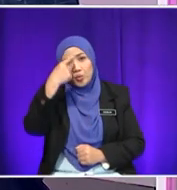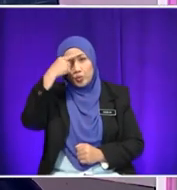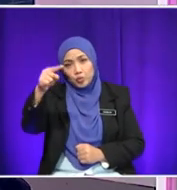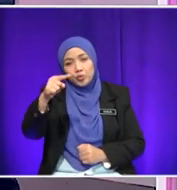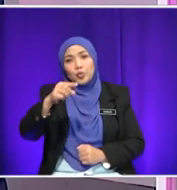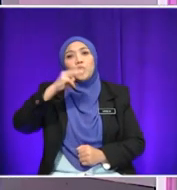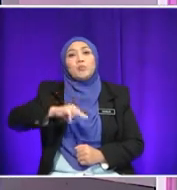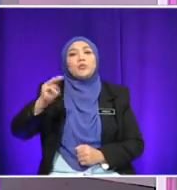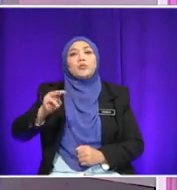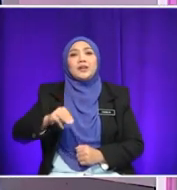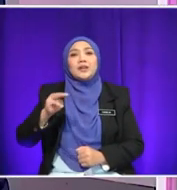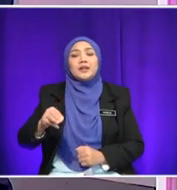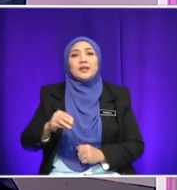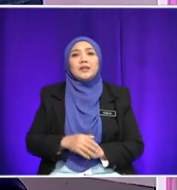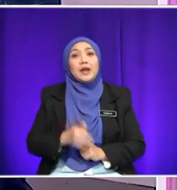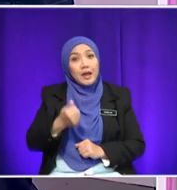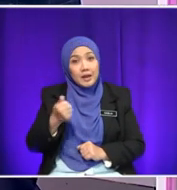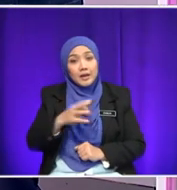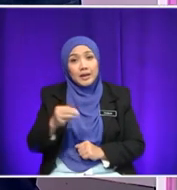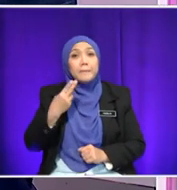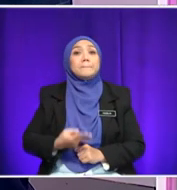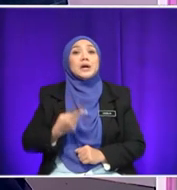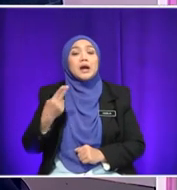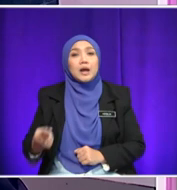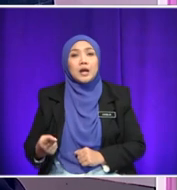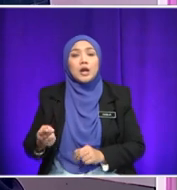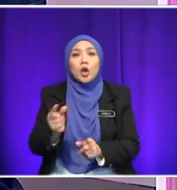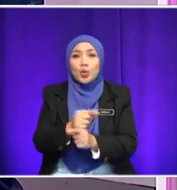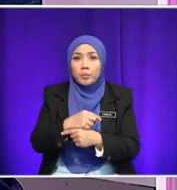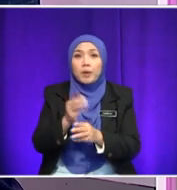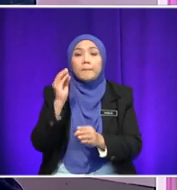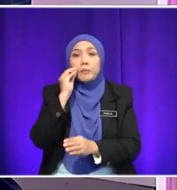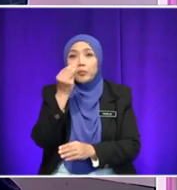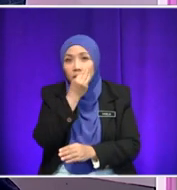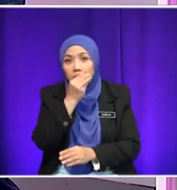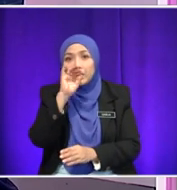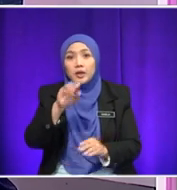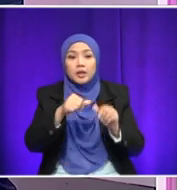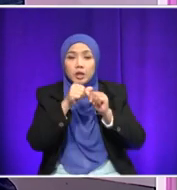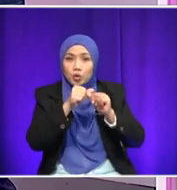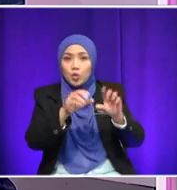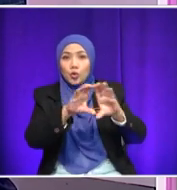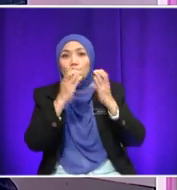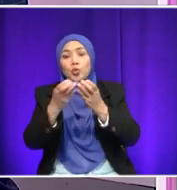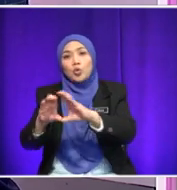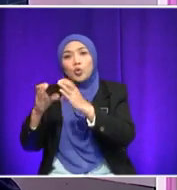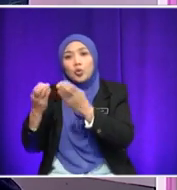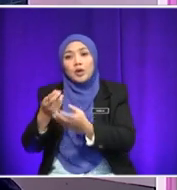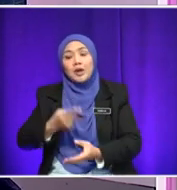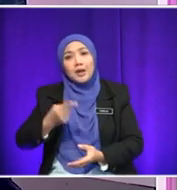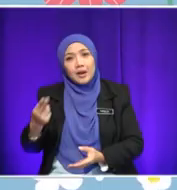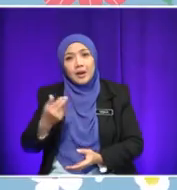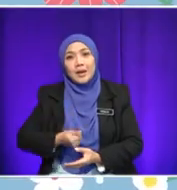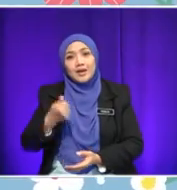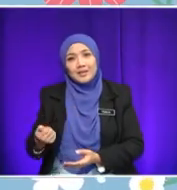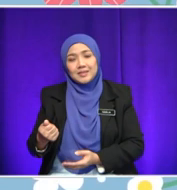Lisa alat dan bahan gubahan bunga mengikut kelas masing-masing kita kelas kan apa dia bahan oke apa